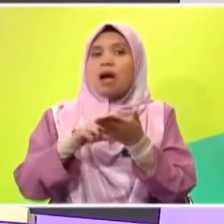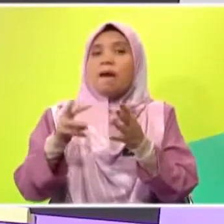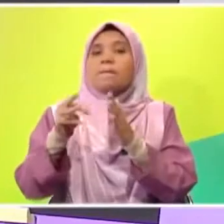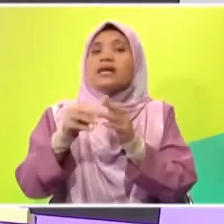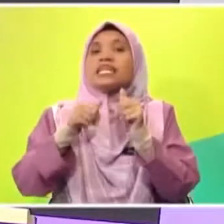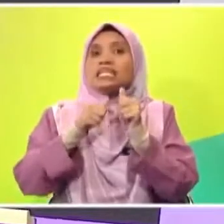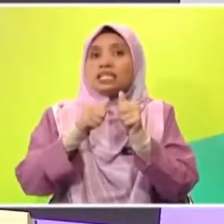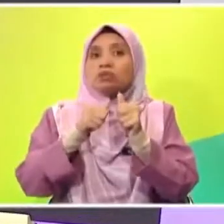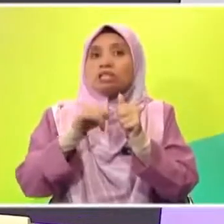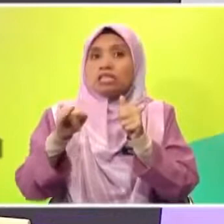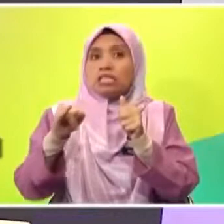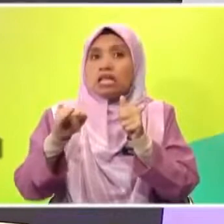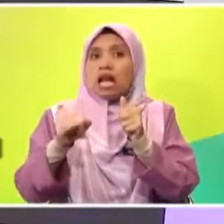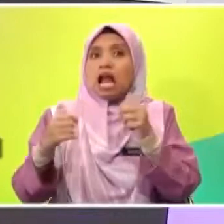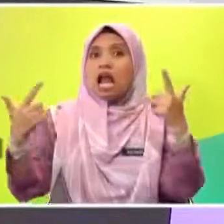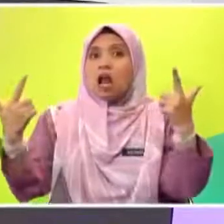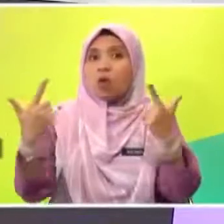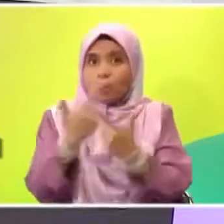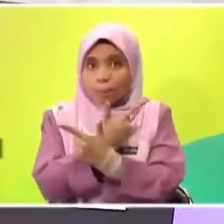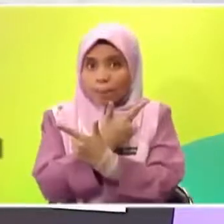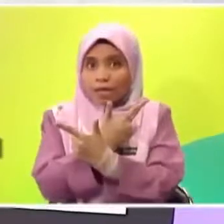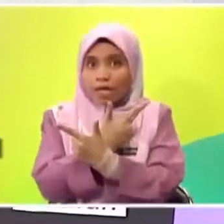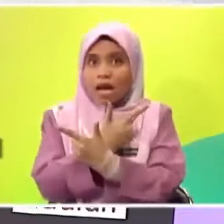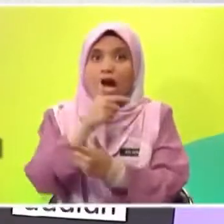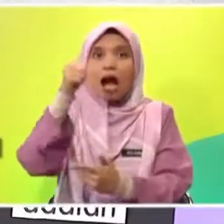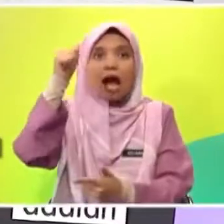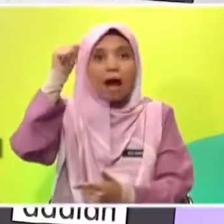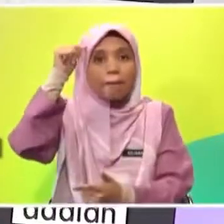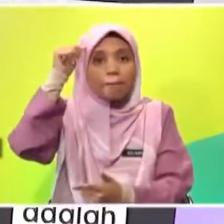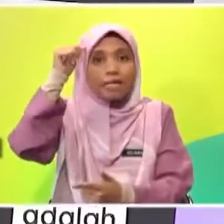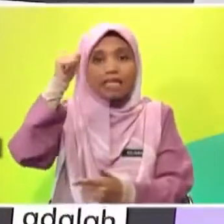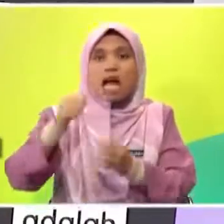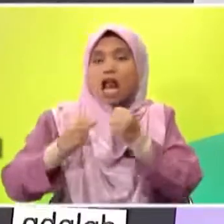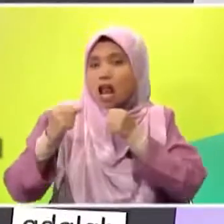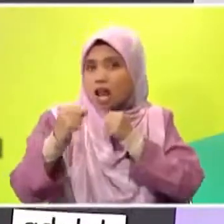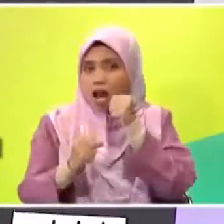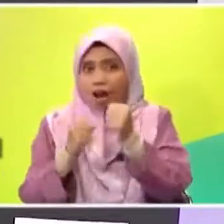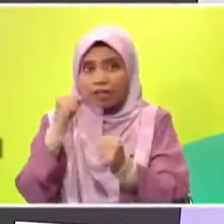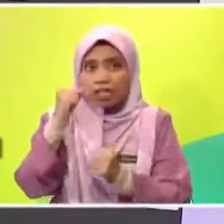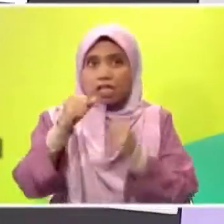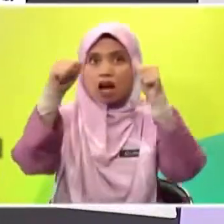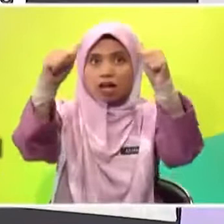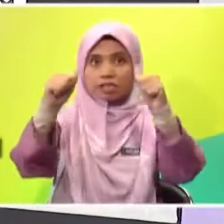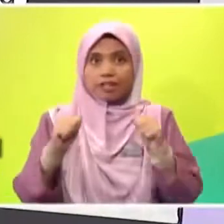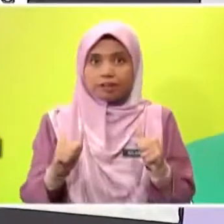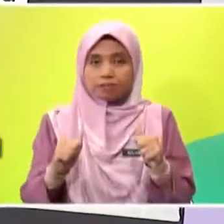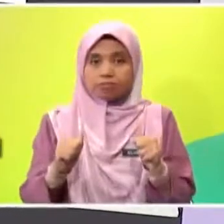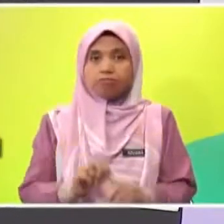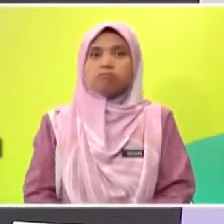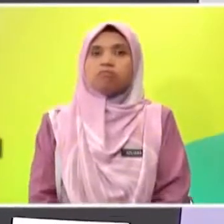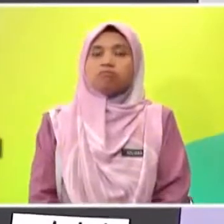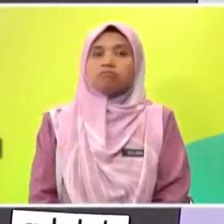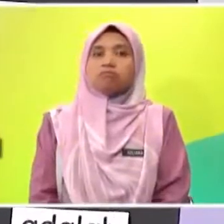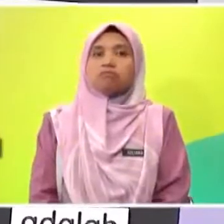Jeng lumba ya amin lari betul acara oke sekarang